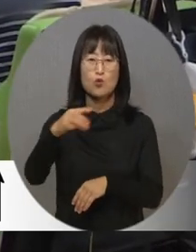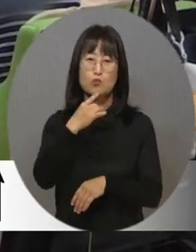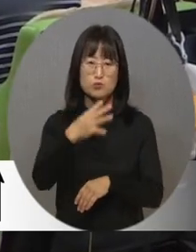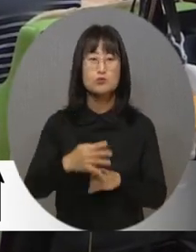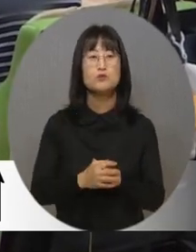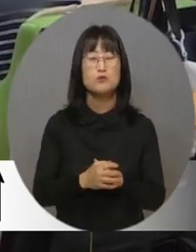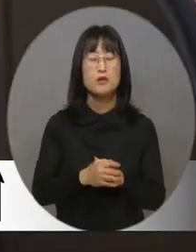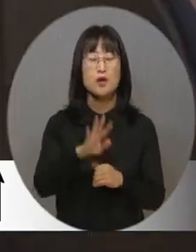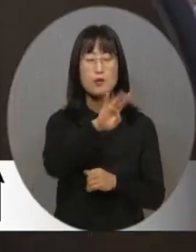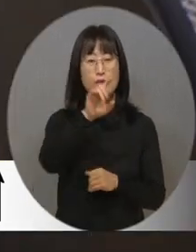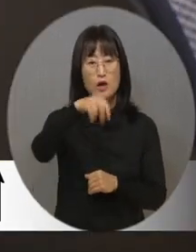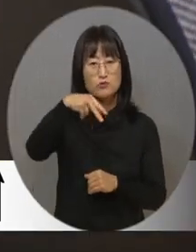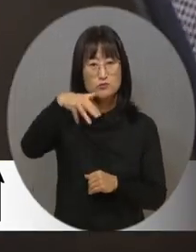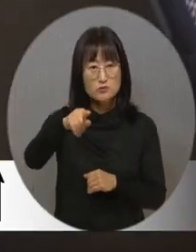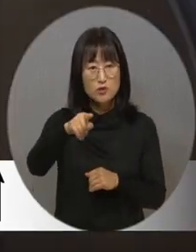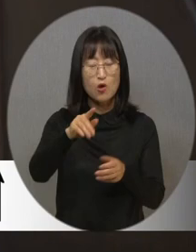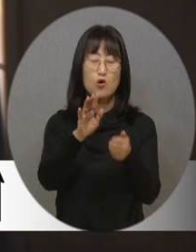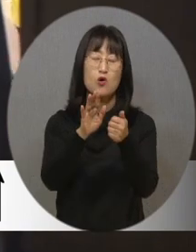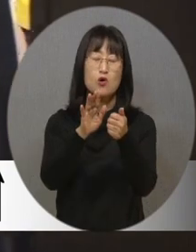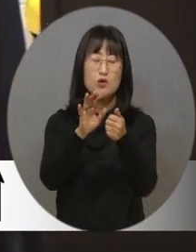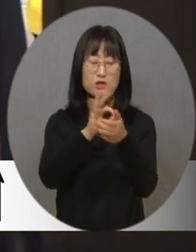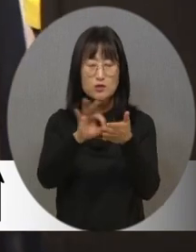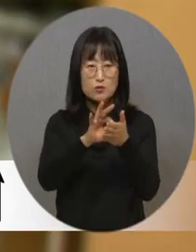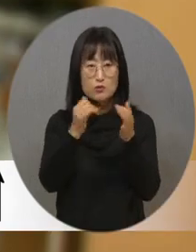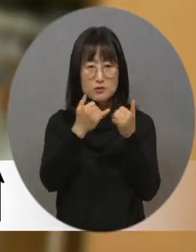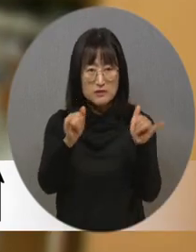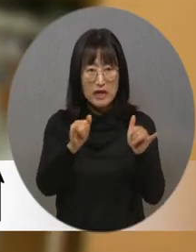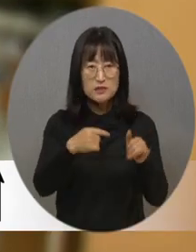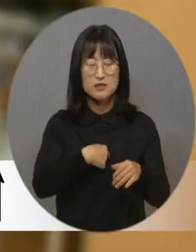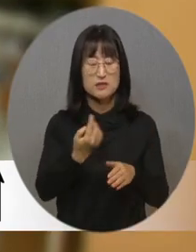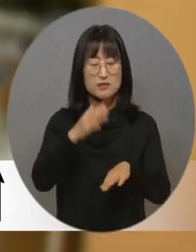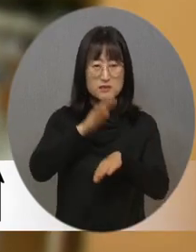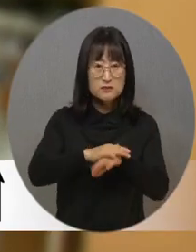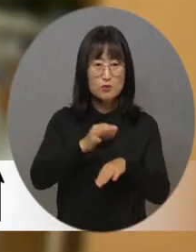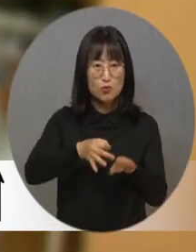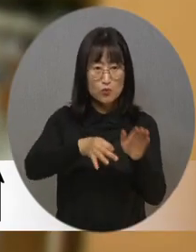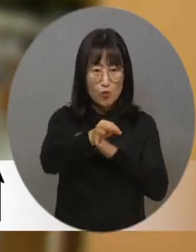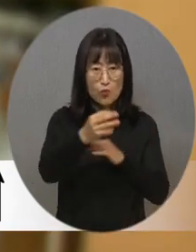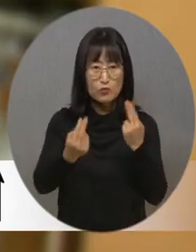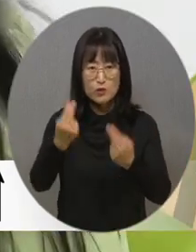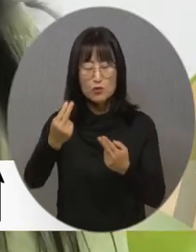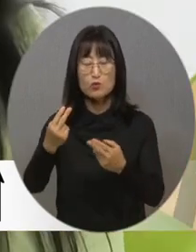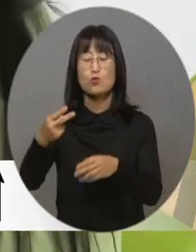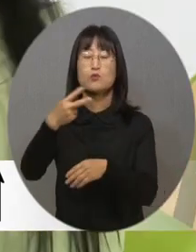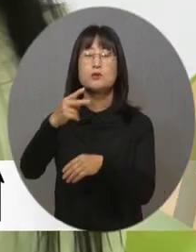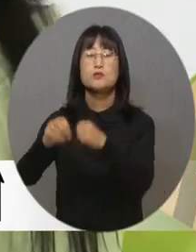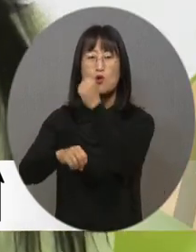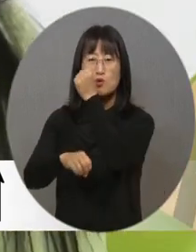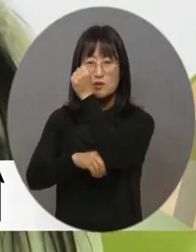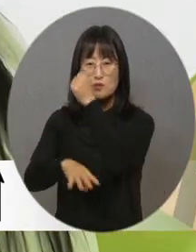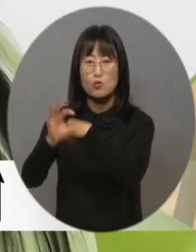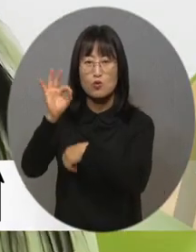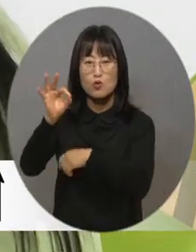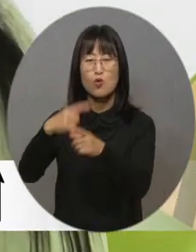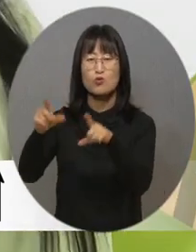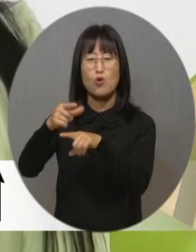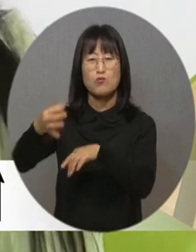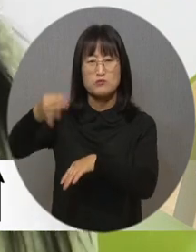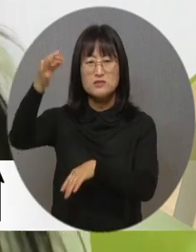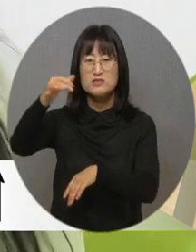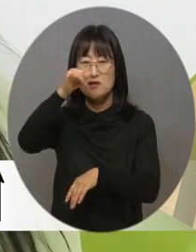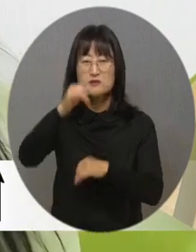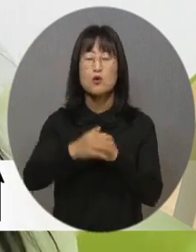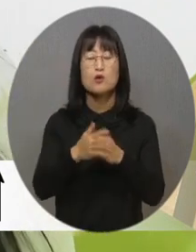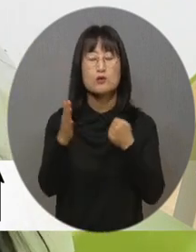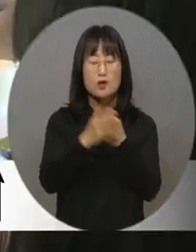이용자에게는 전액 자부담 대상에 비해 단가를 더 높게 받는 곳도 있었습니다 이에 최의원은 복지부의 서비스